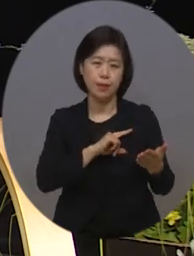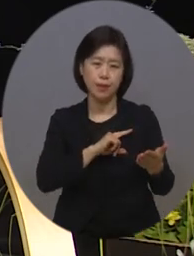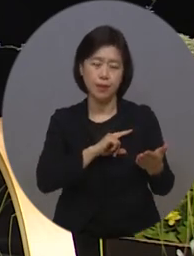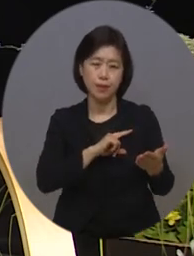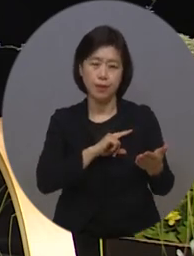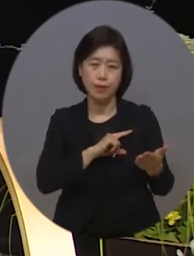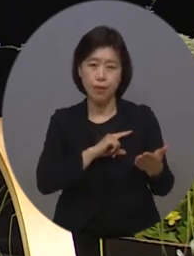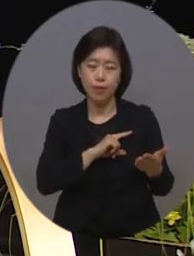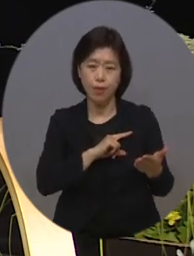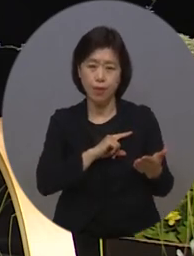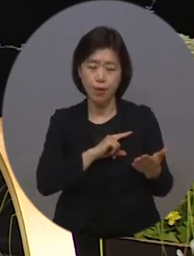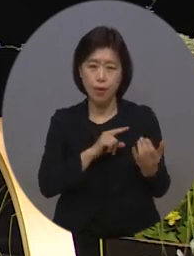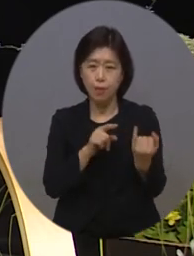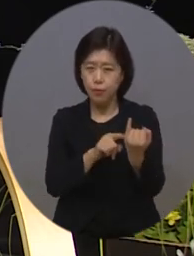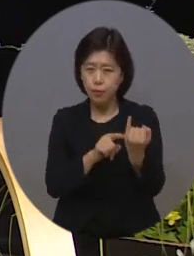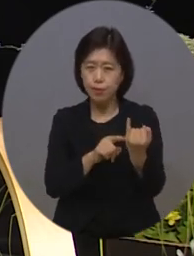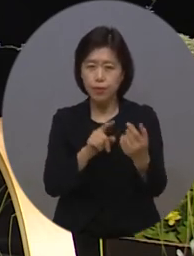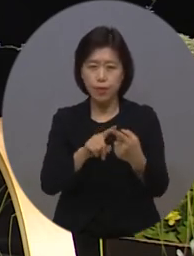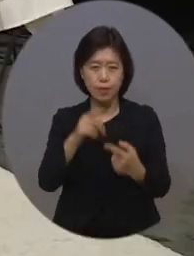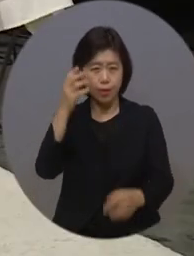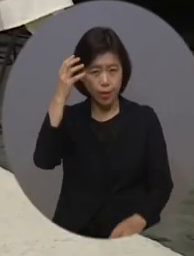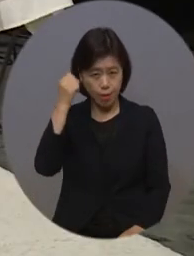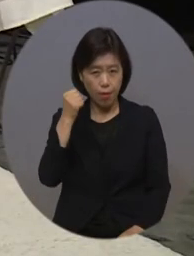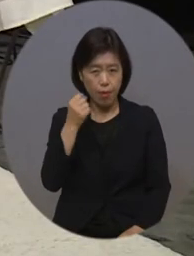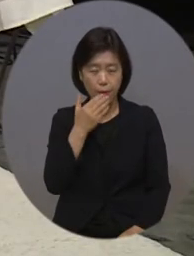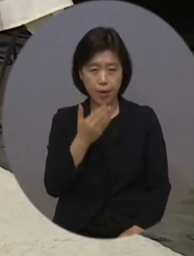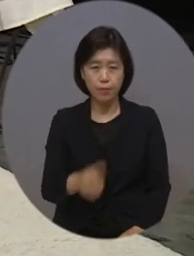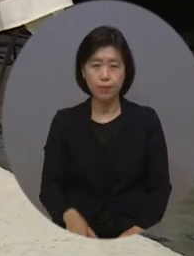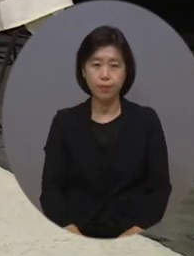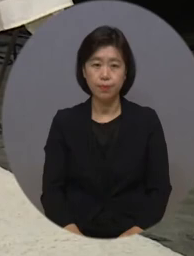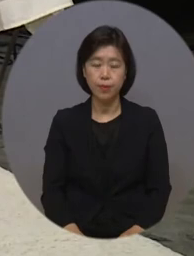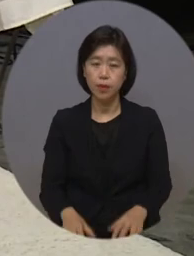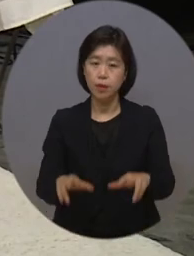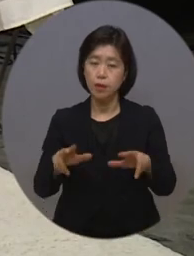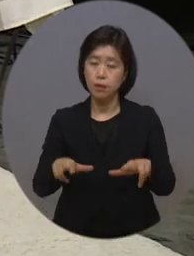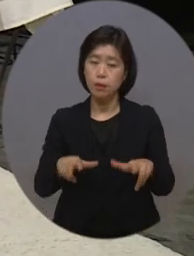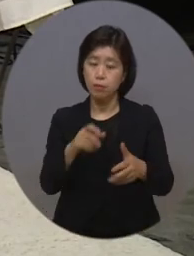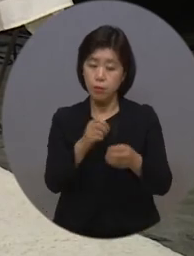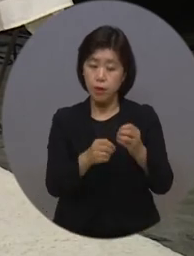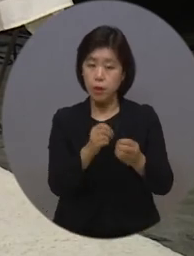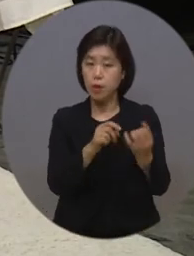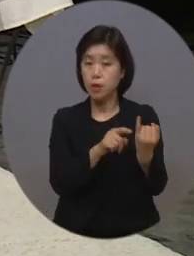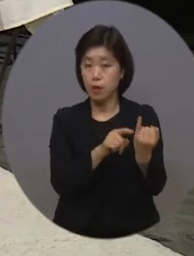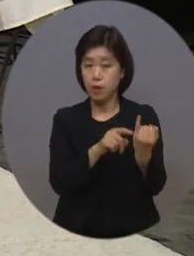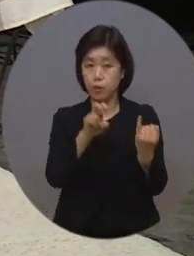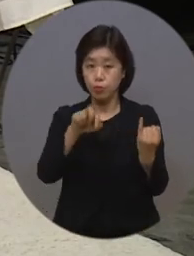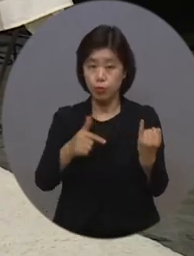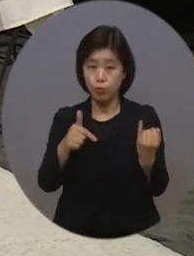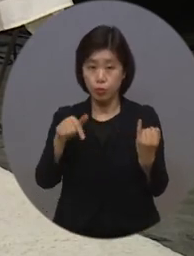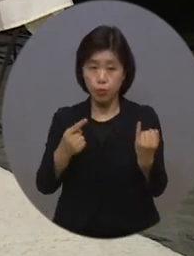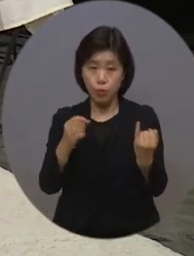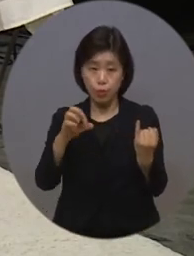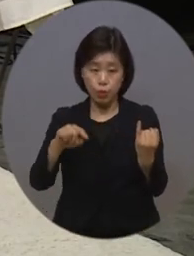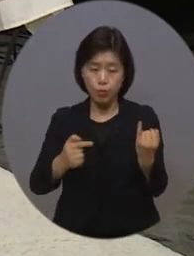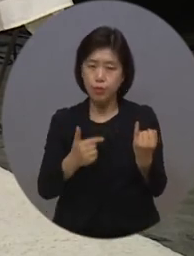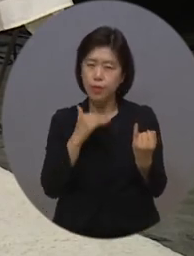갖는 독자가 될 것입니다. 지금은 30대일 문고은 씨가